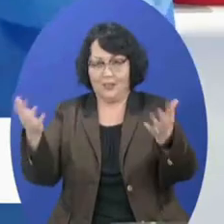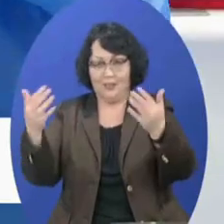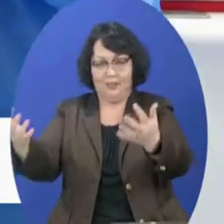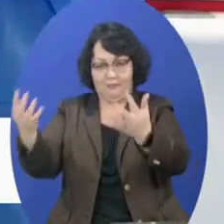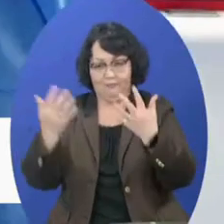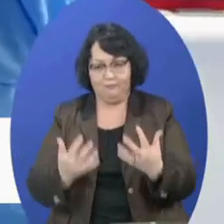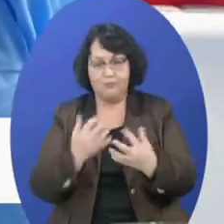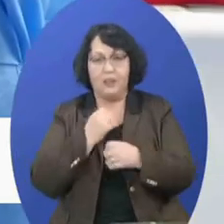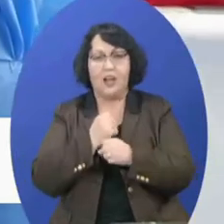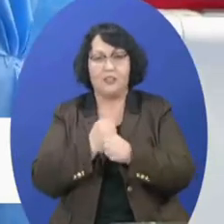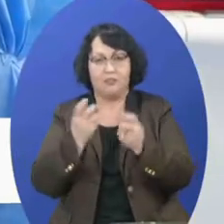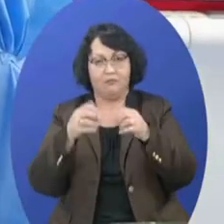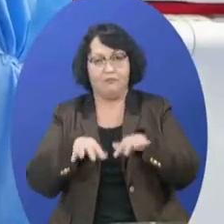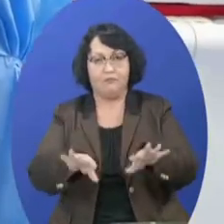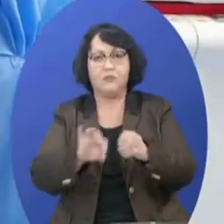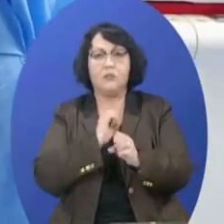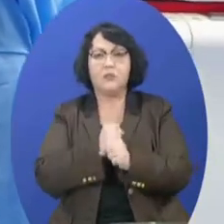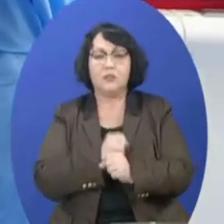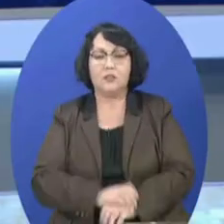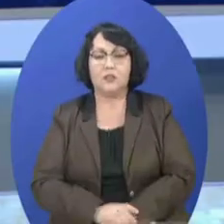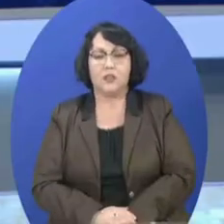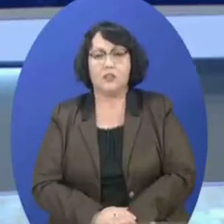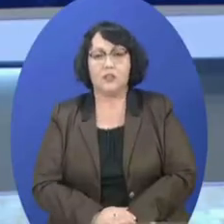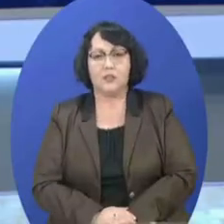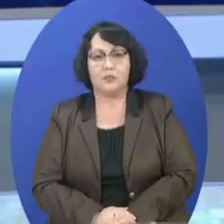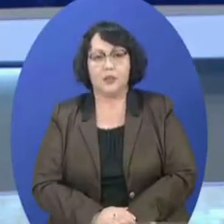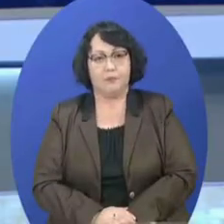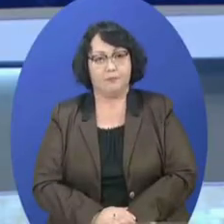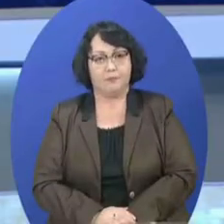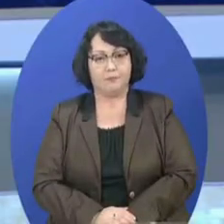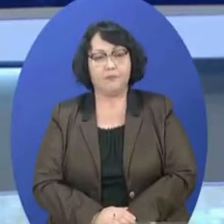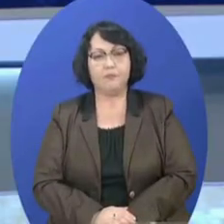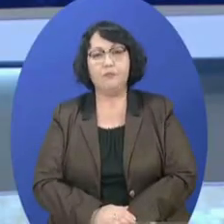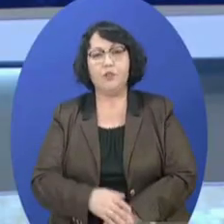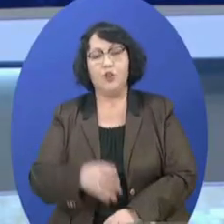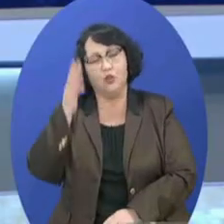Бид нар бол нөгөө мэрэгжлийн хувьд маш их талархаж байна. Норвегид хэн ковид